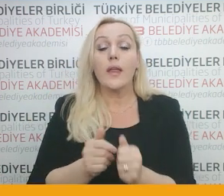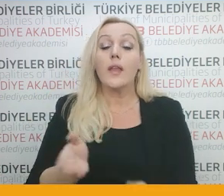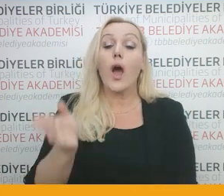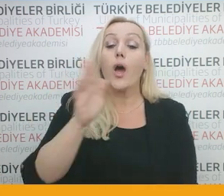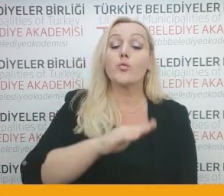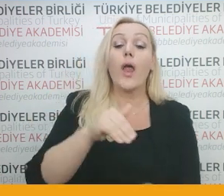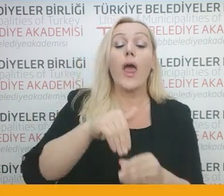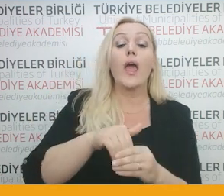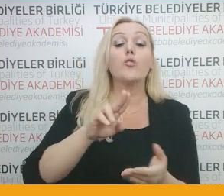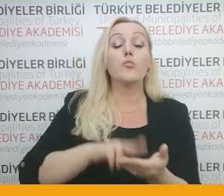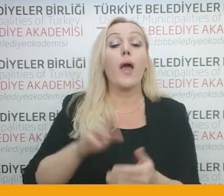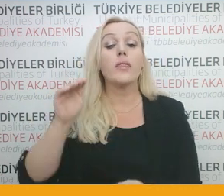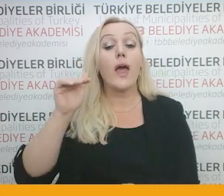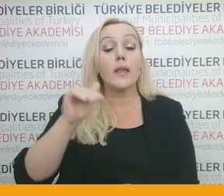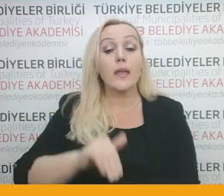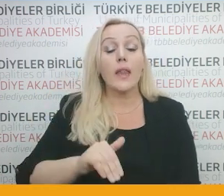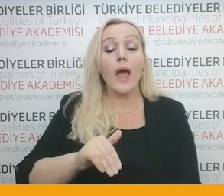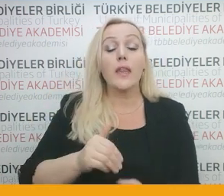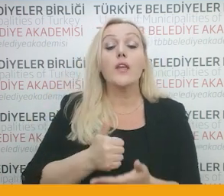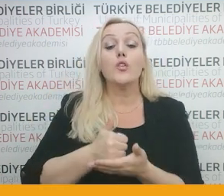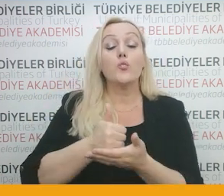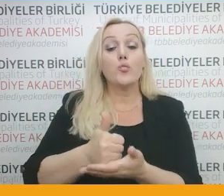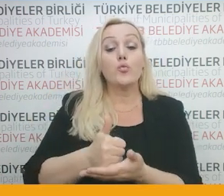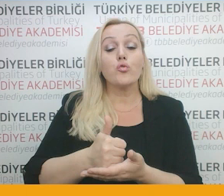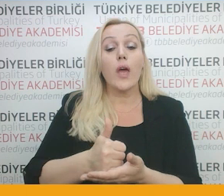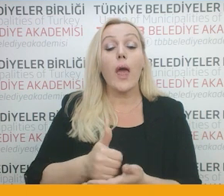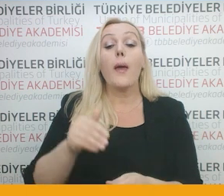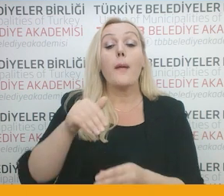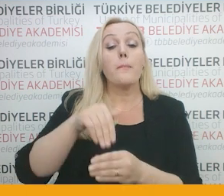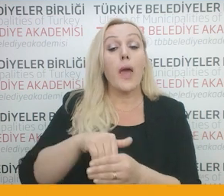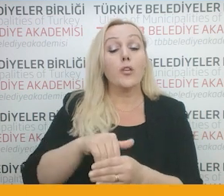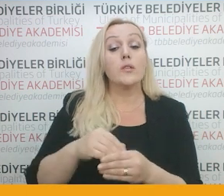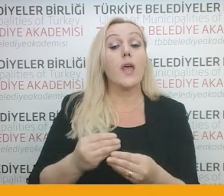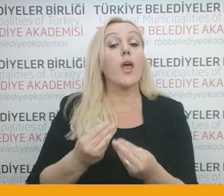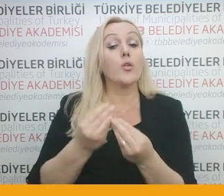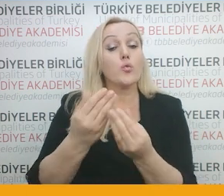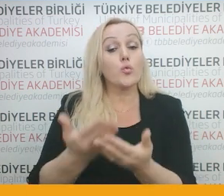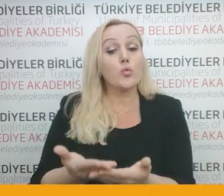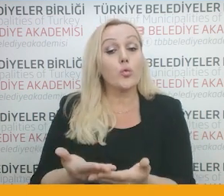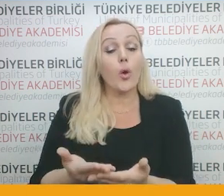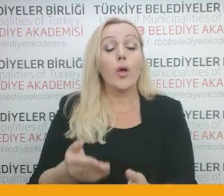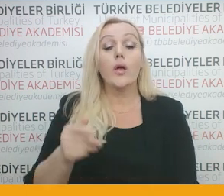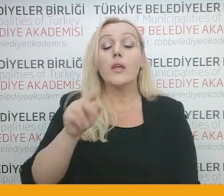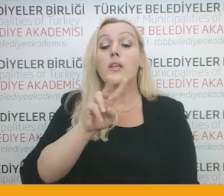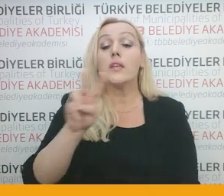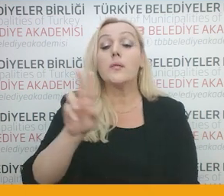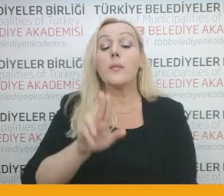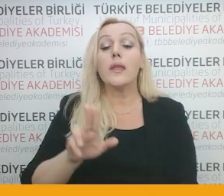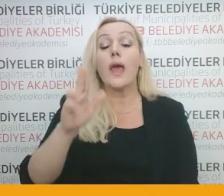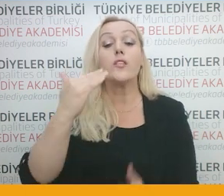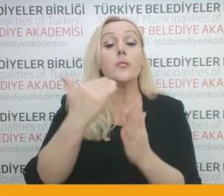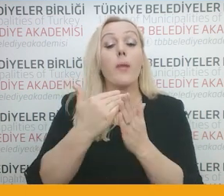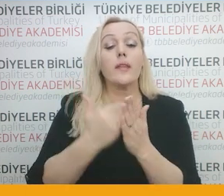sonra encümenden gelen görüşle birlikte gelen bütçe tasarısı meclise sunuluyor arkadaşlar. Bunu da 27.